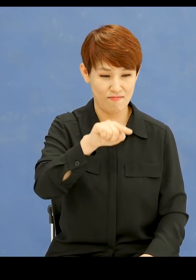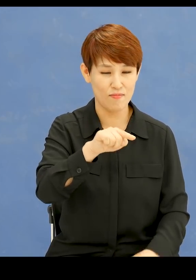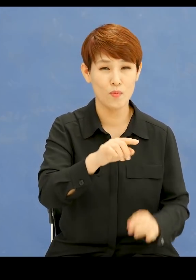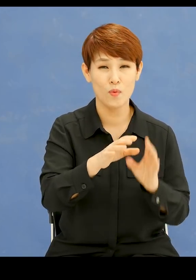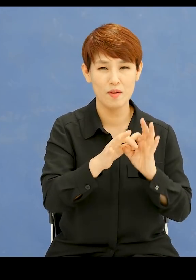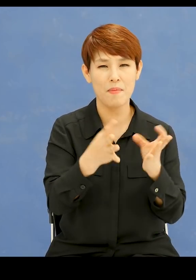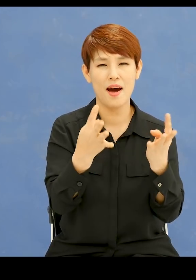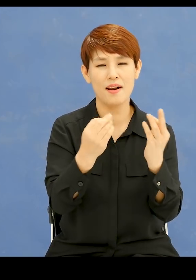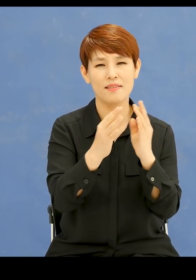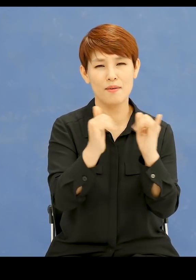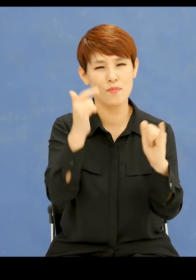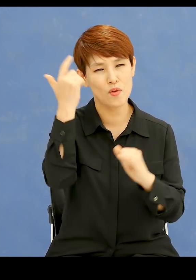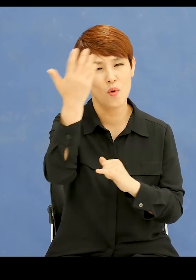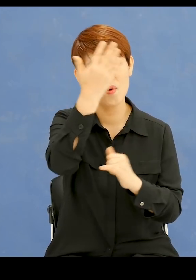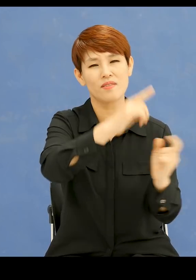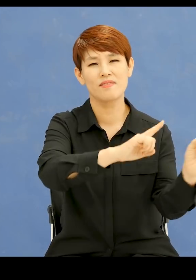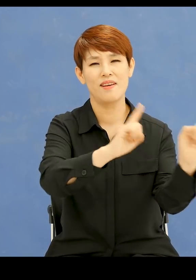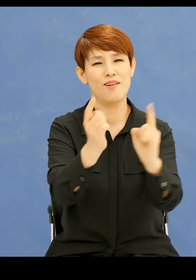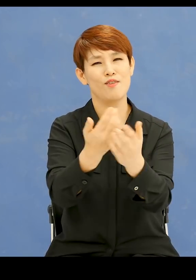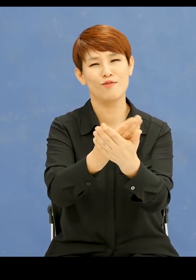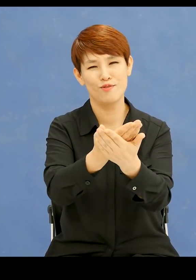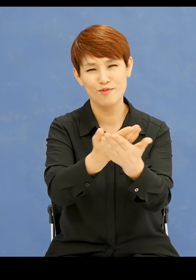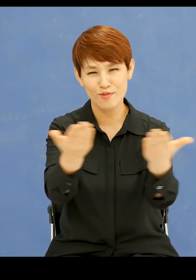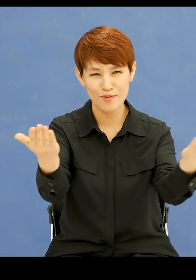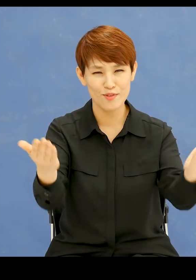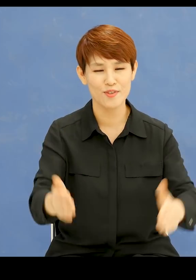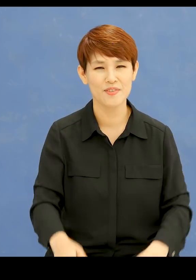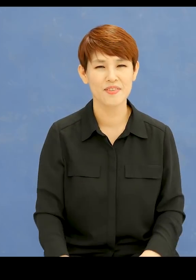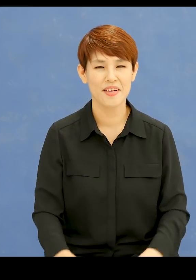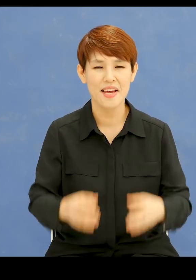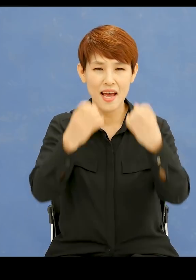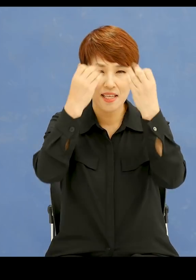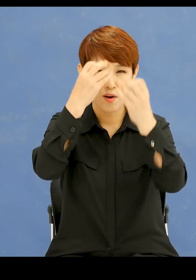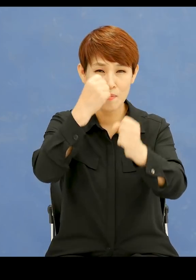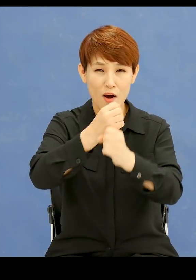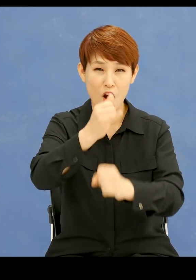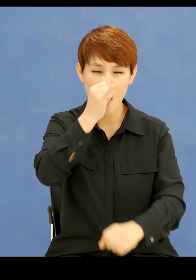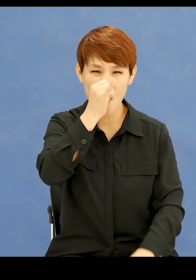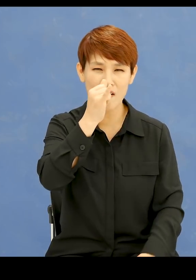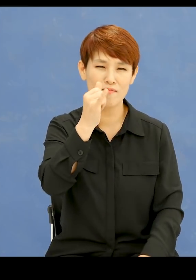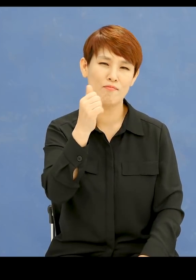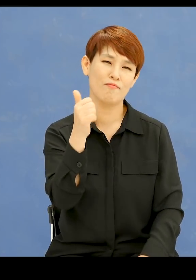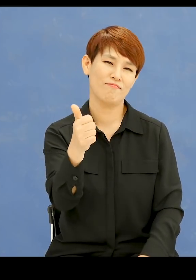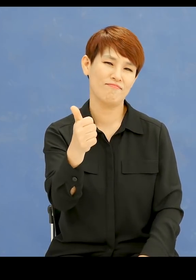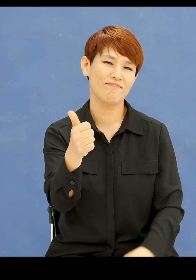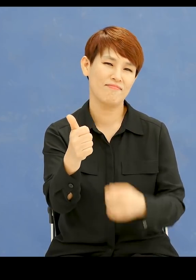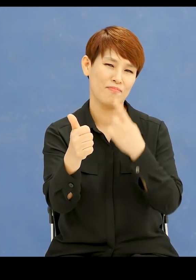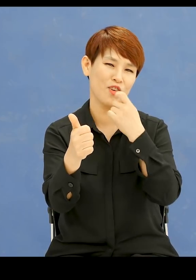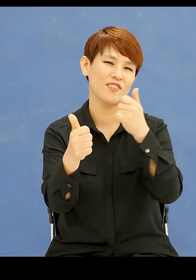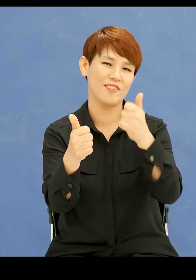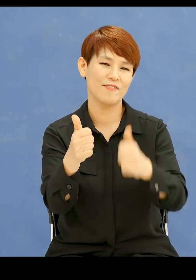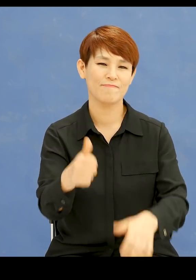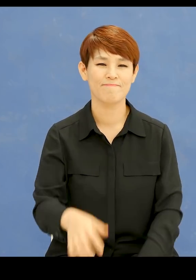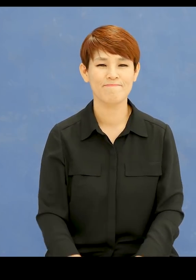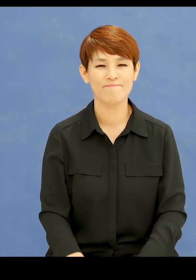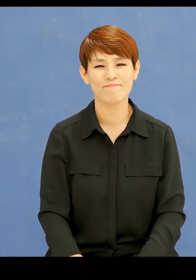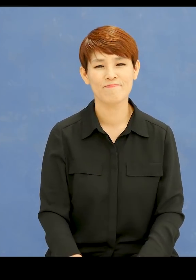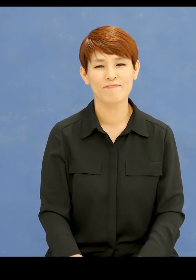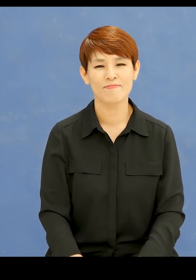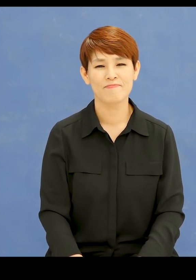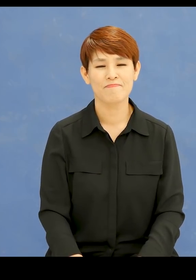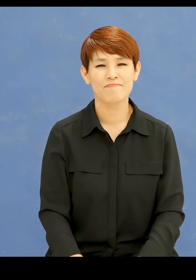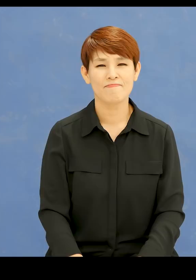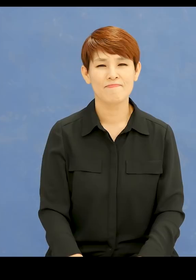사람들의 영혼을 살리시고 그럼요. 또 이렇게 새롭게 하시는 것이 너무 멋있으신 것 같아요. 그래서 더 찬양을 많이